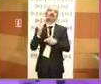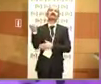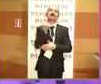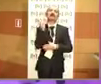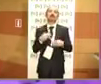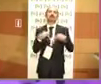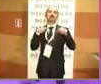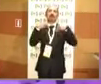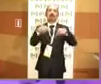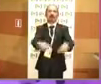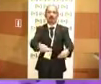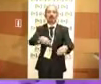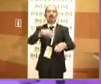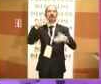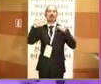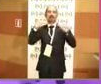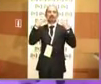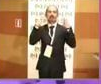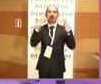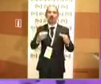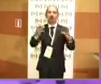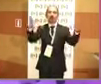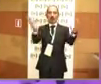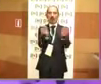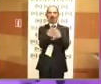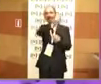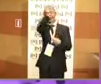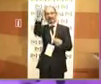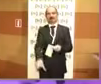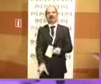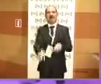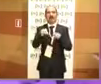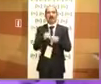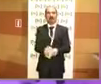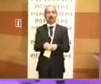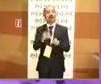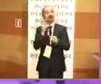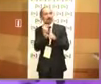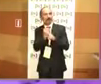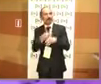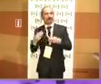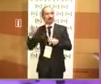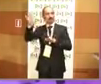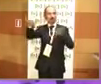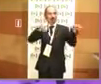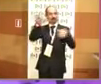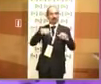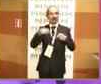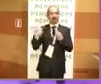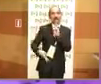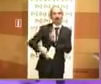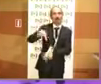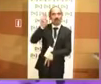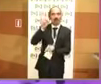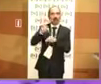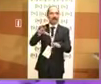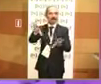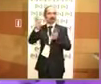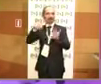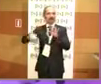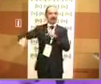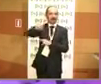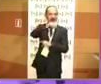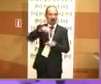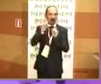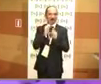servizio di una missione unitaria di tutto il Paese, rivolgendoci, coinvolgendoli di più anche nelle nostre scelte,